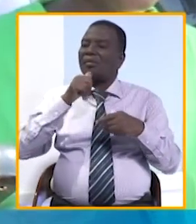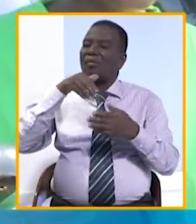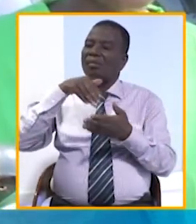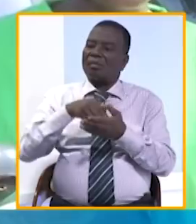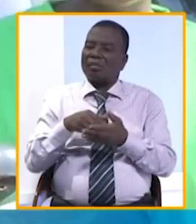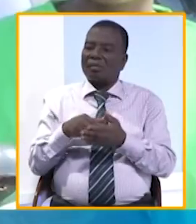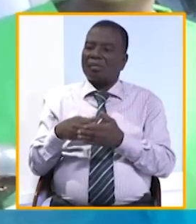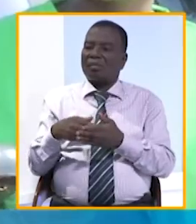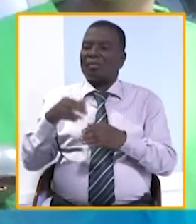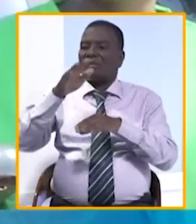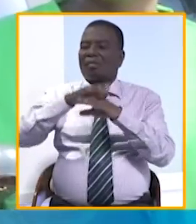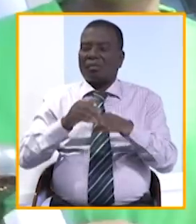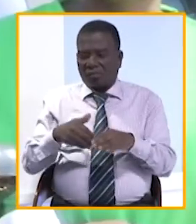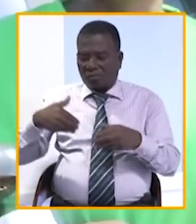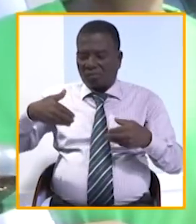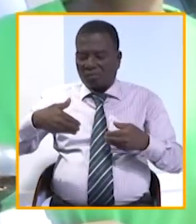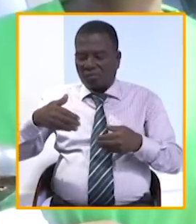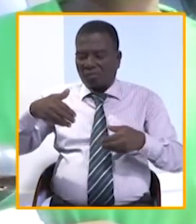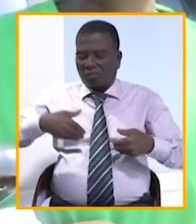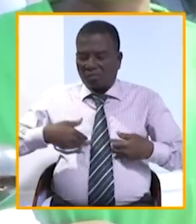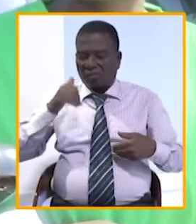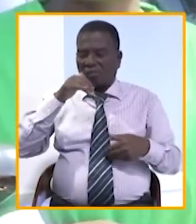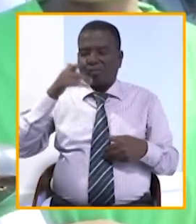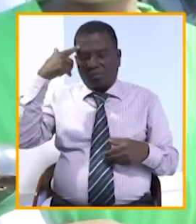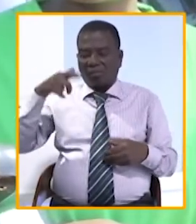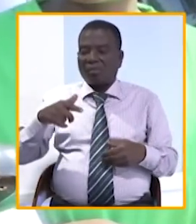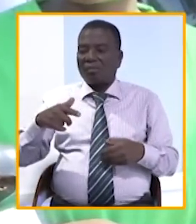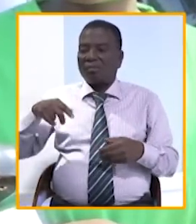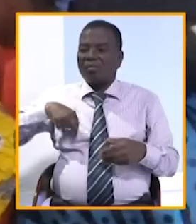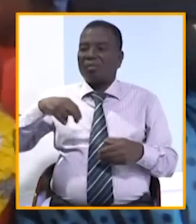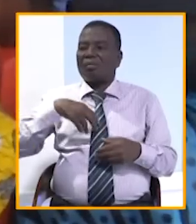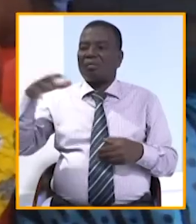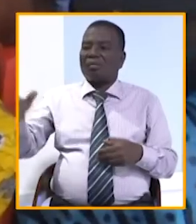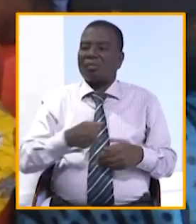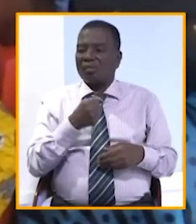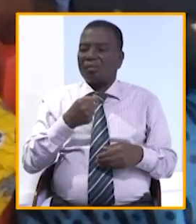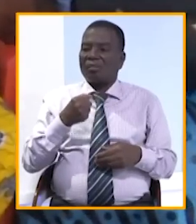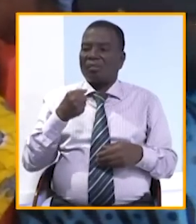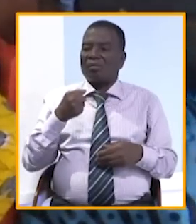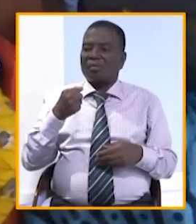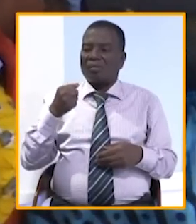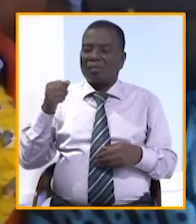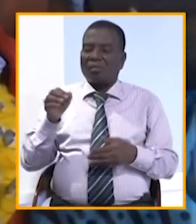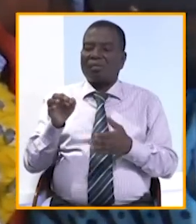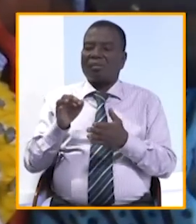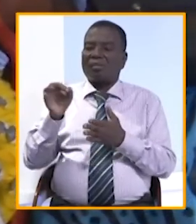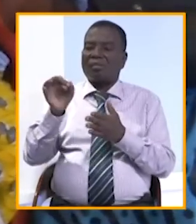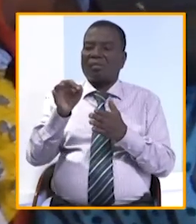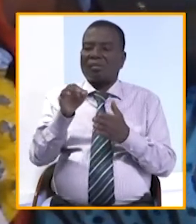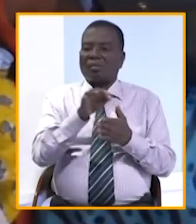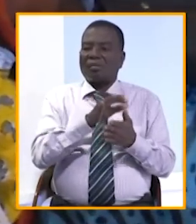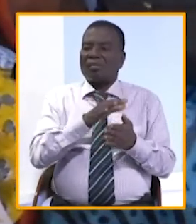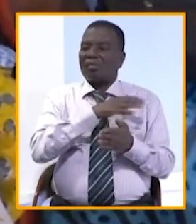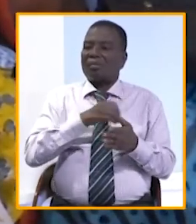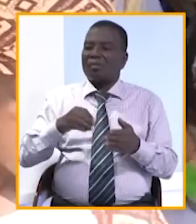encore recruté ces jeunes filles pour obtenir ces cadeaux. Donc nous avons pris le soin de les recenser. C'est des